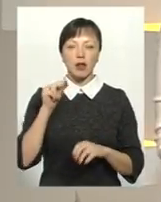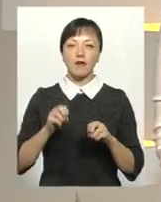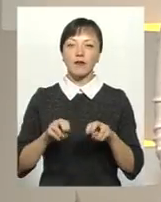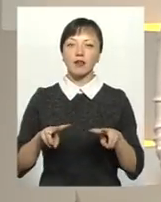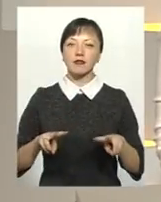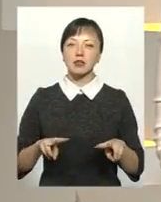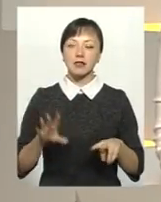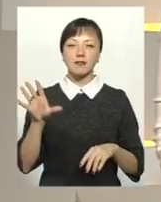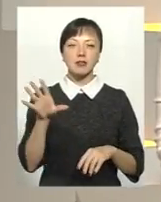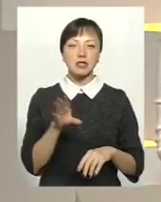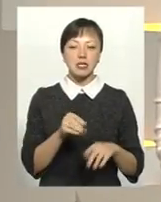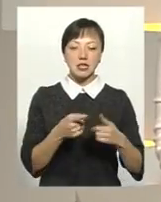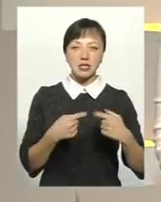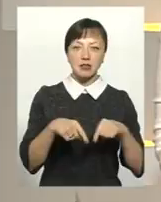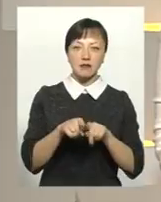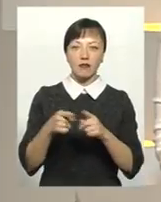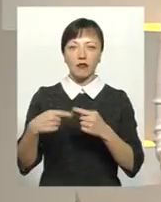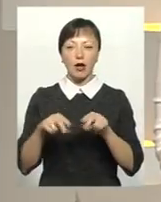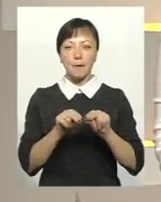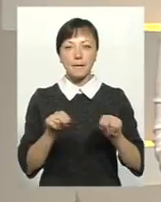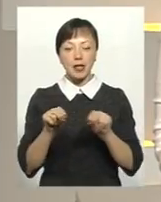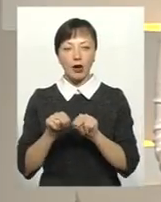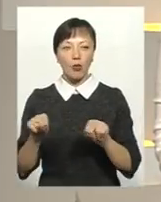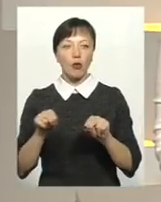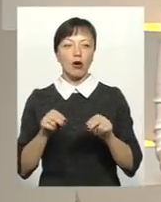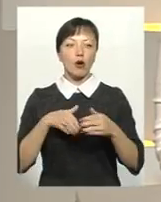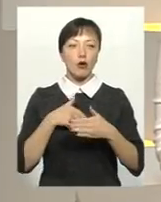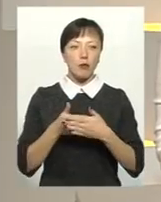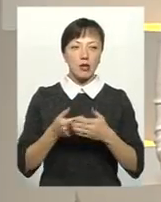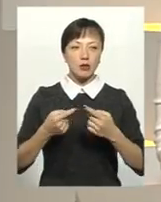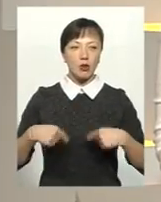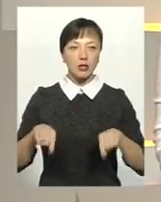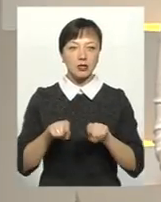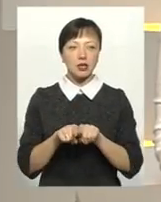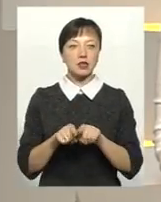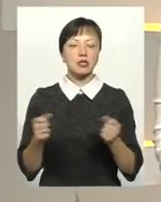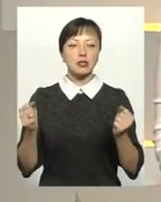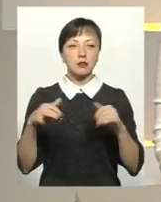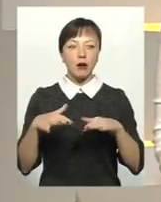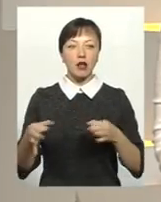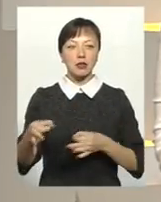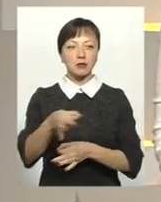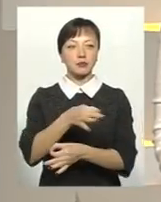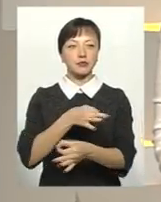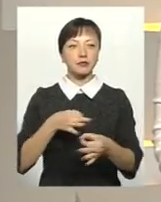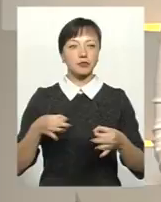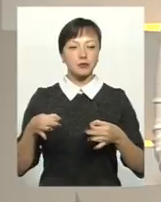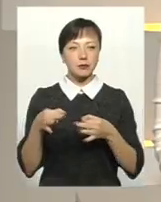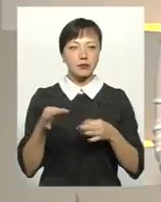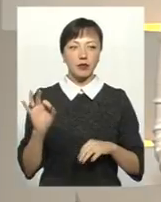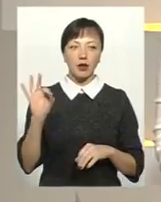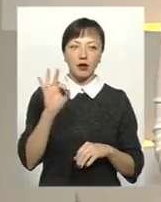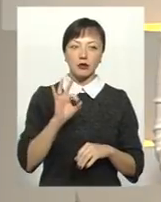фахівці майже всіх сфер, педагоги, громадські організації зібрались за одним круглим столом,